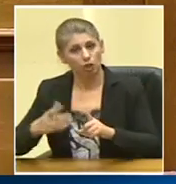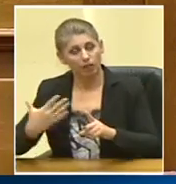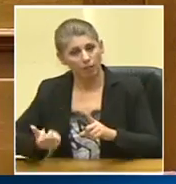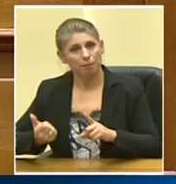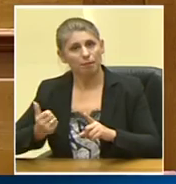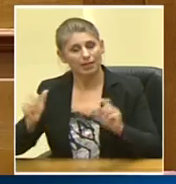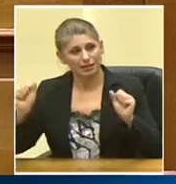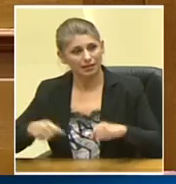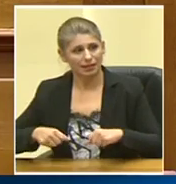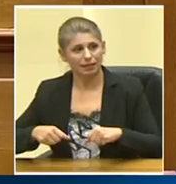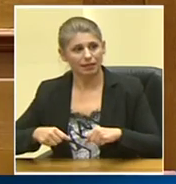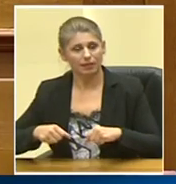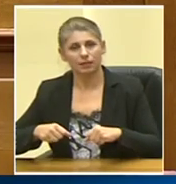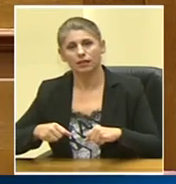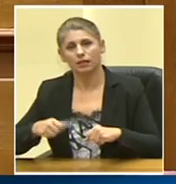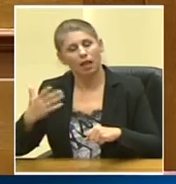όπου μπορούμε.